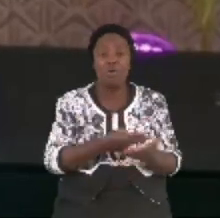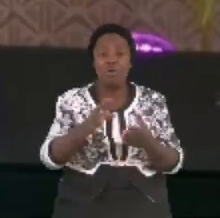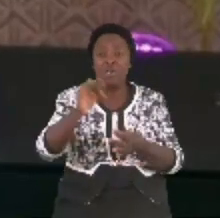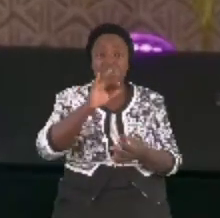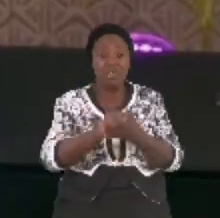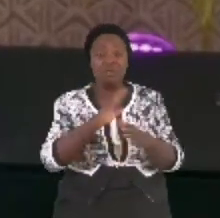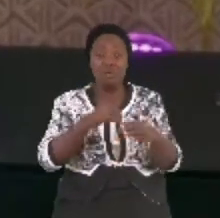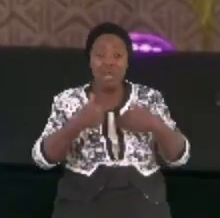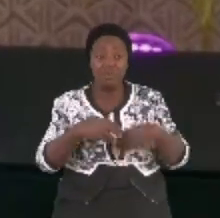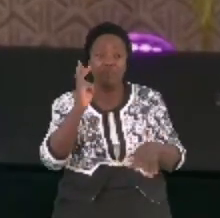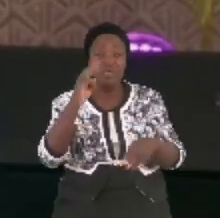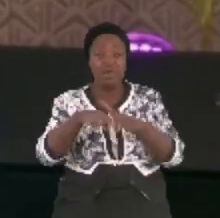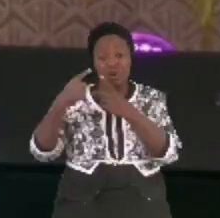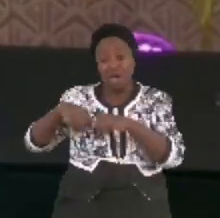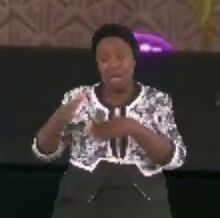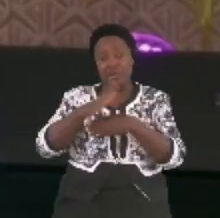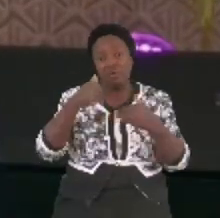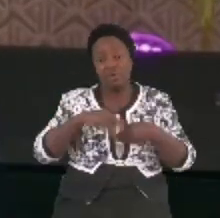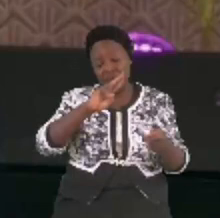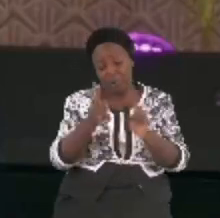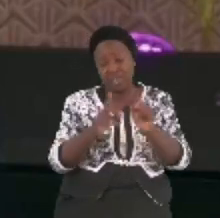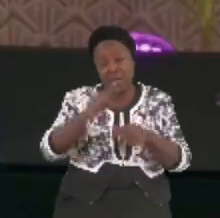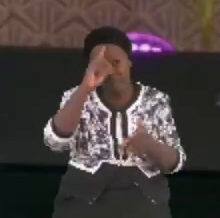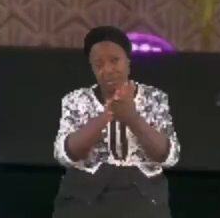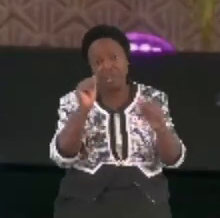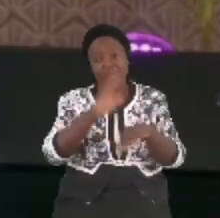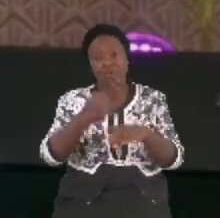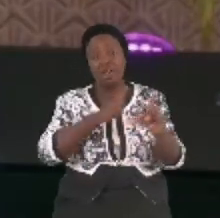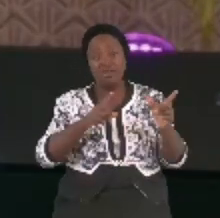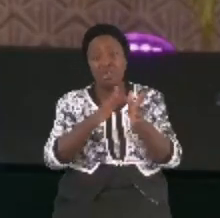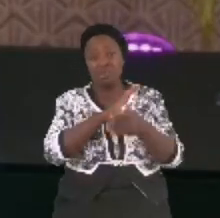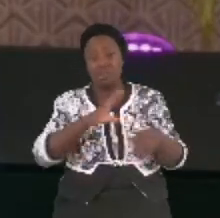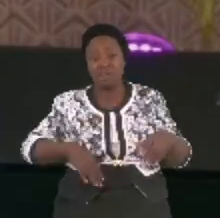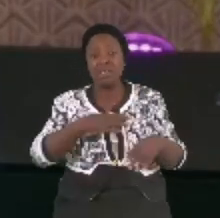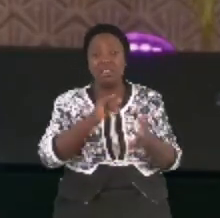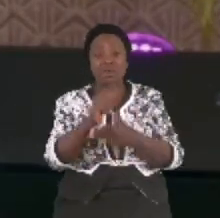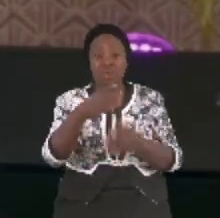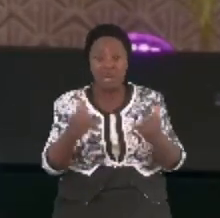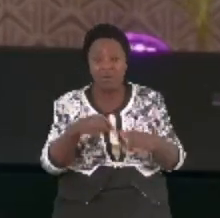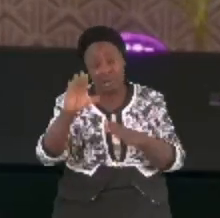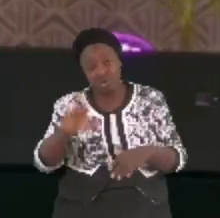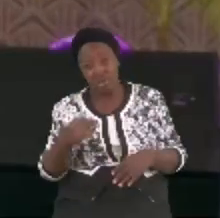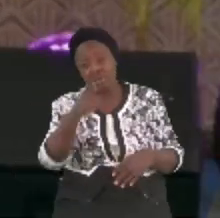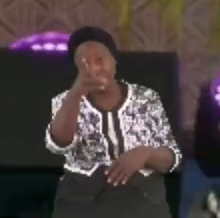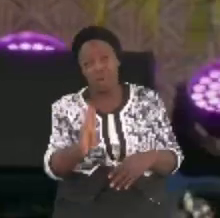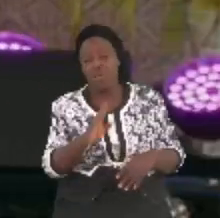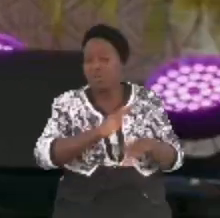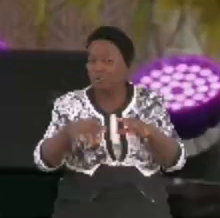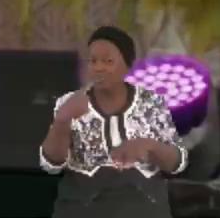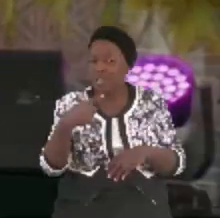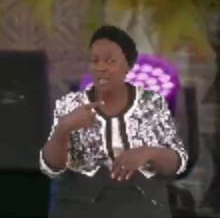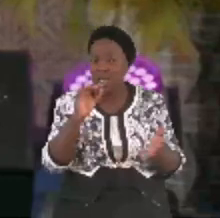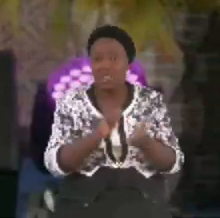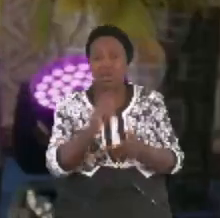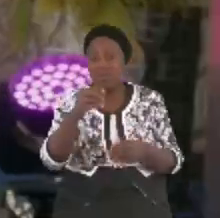cœur après être repenti et après avoir cru au Seigneur Jésus-Christ que vous êtes maintenant un enfant de Dieu. Ne dites pas que